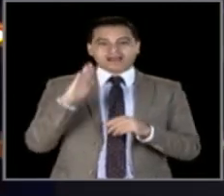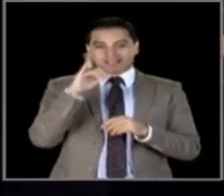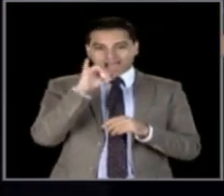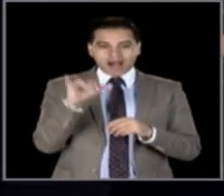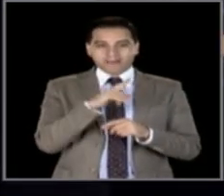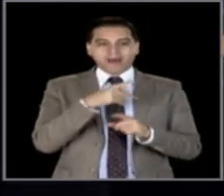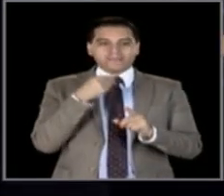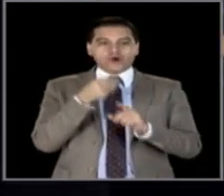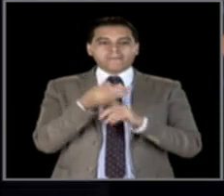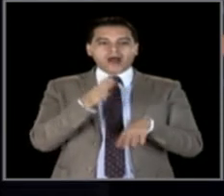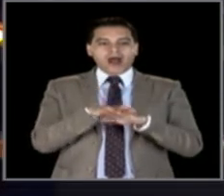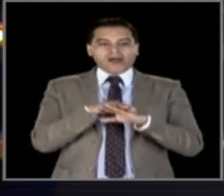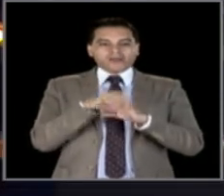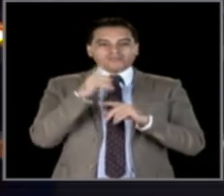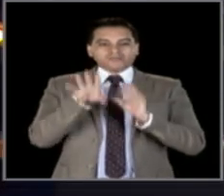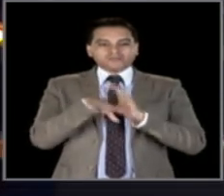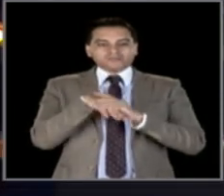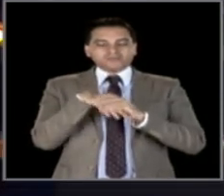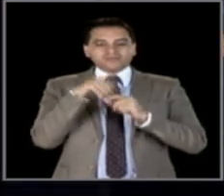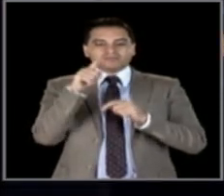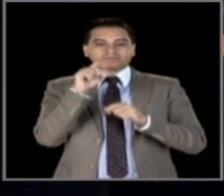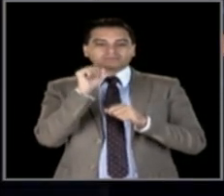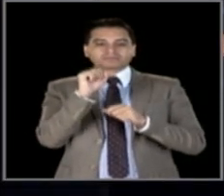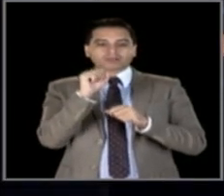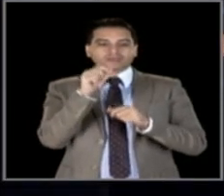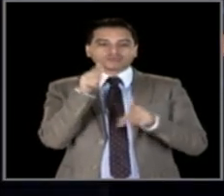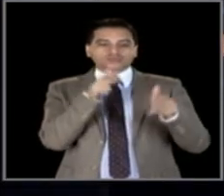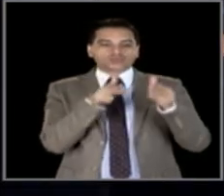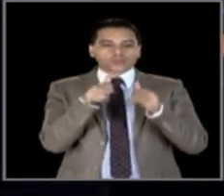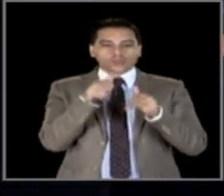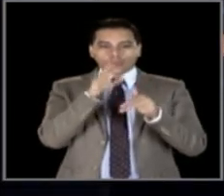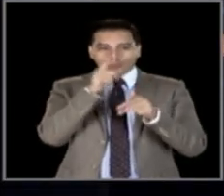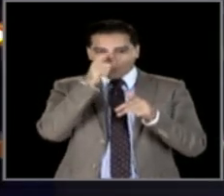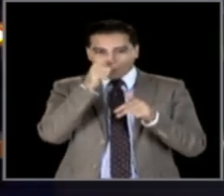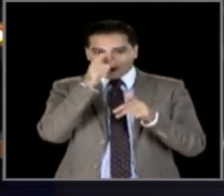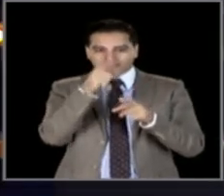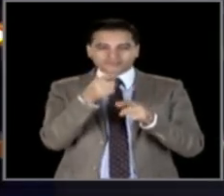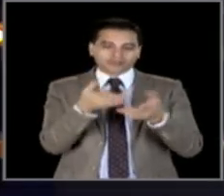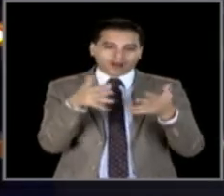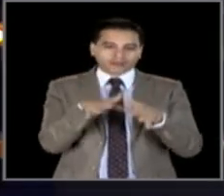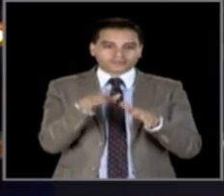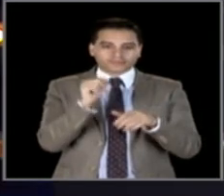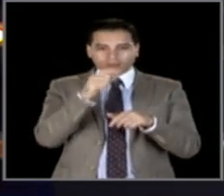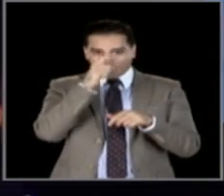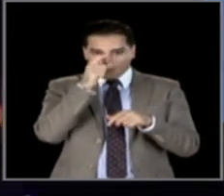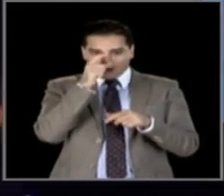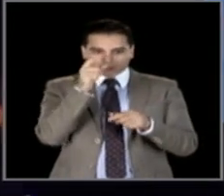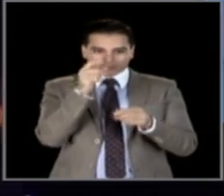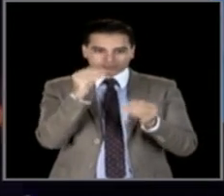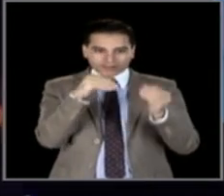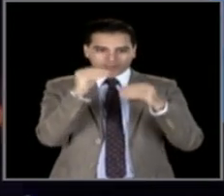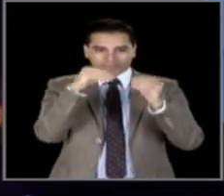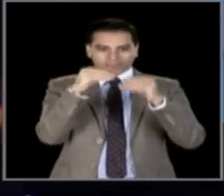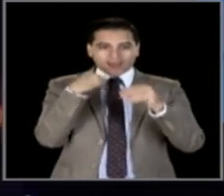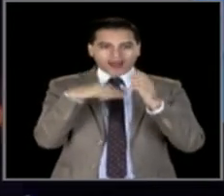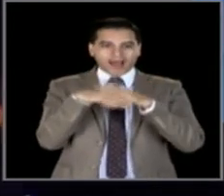بتحب الديكور، قولي لي بقى مهتمه بديكور ايه؟ بحب تنسيق الورد. الورد، ايه الجمال ده؟ انا فاتحه بزنس